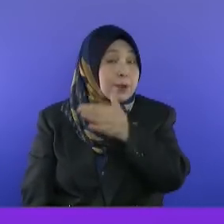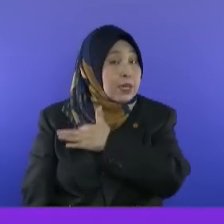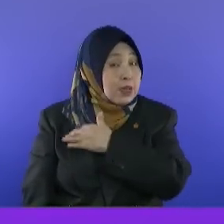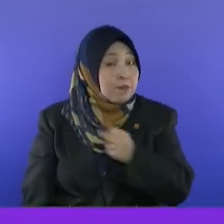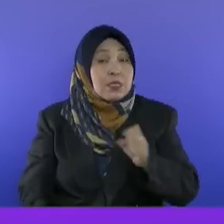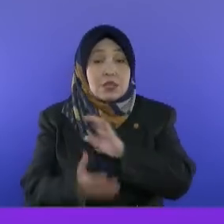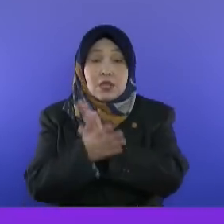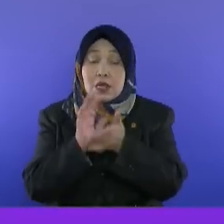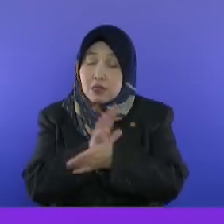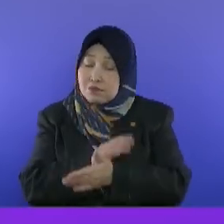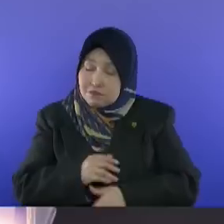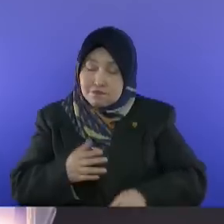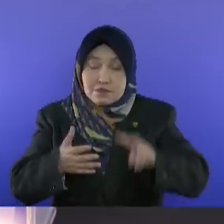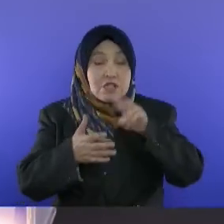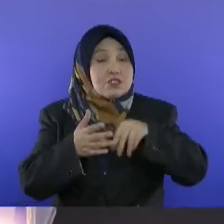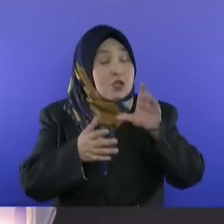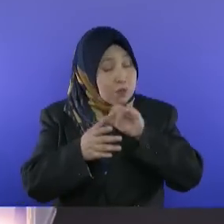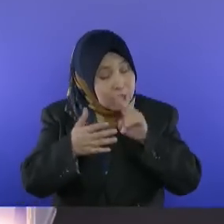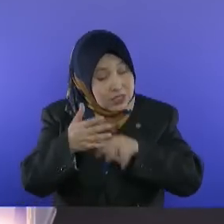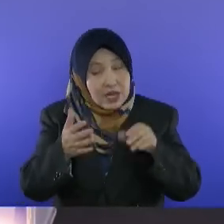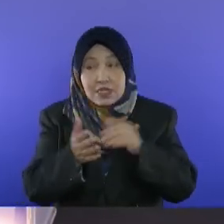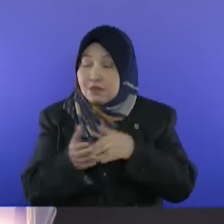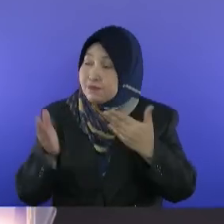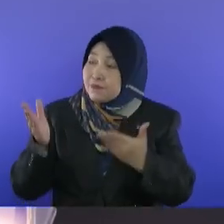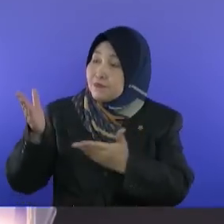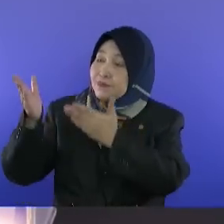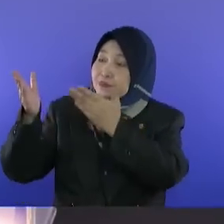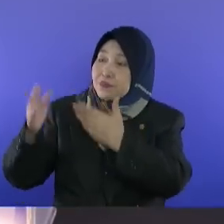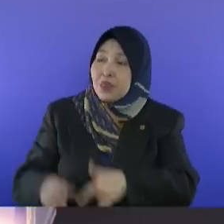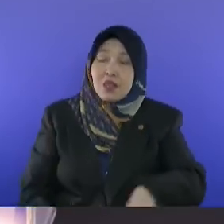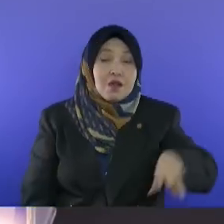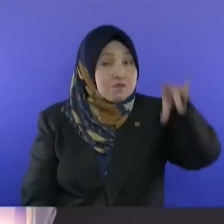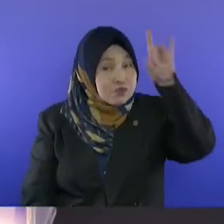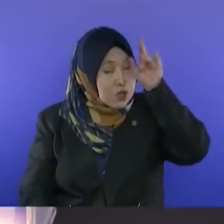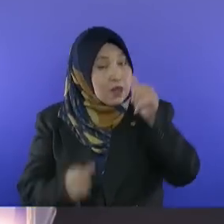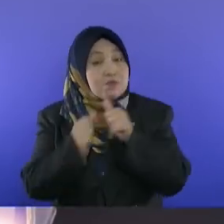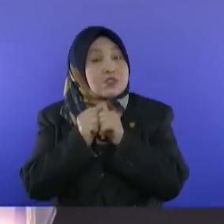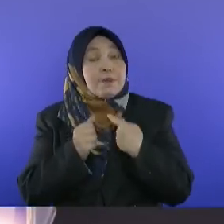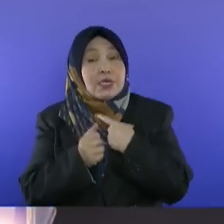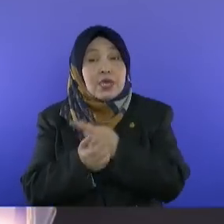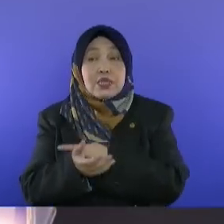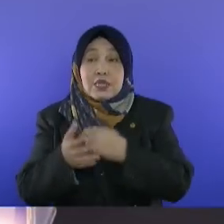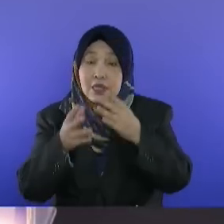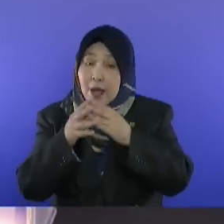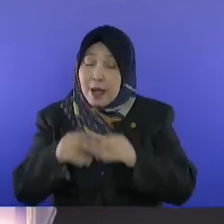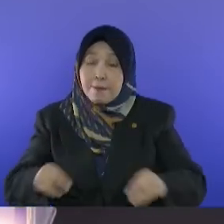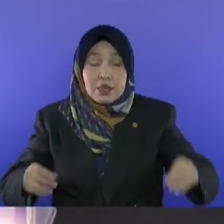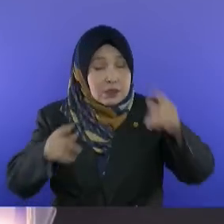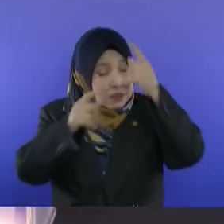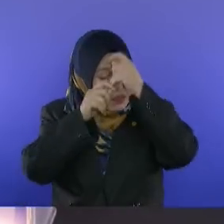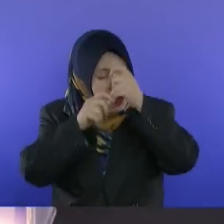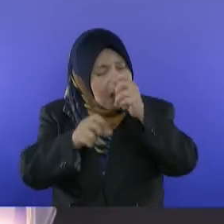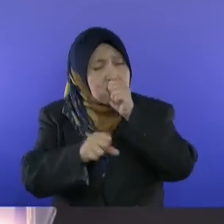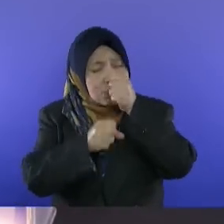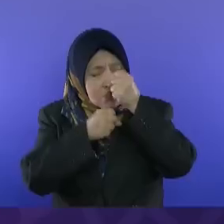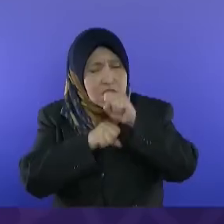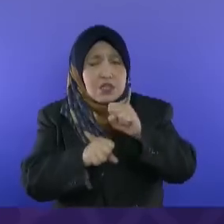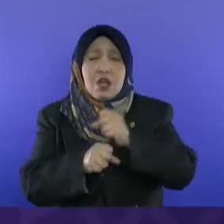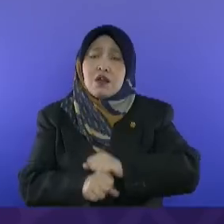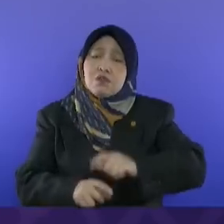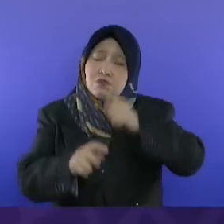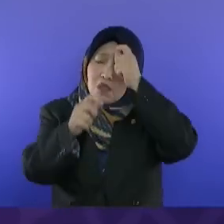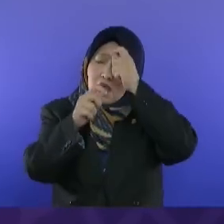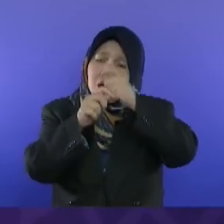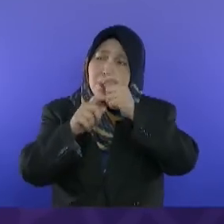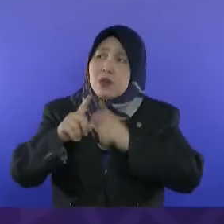100 kita baca sekali lagi bersama-sama kita mengambil janji tak setia untuk melakukan ketaatan kepada